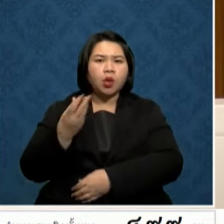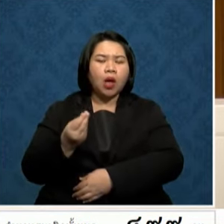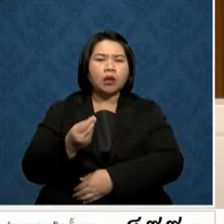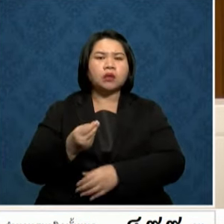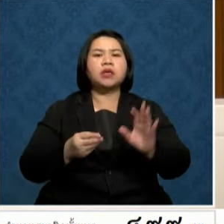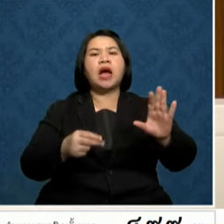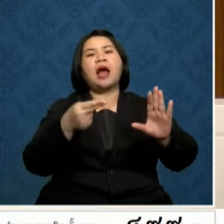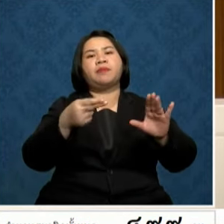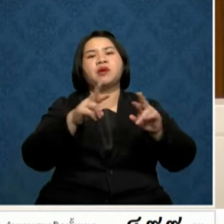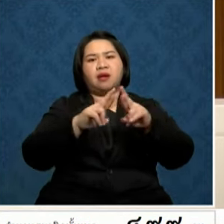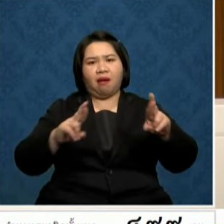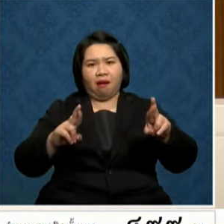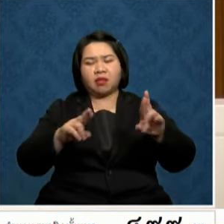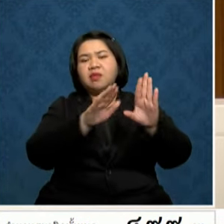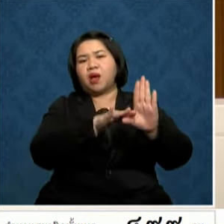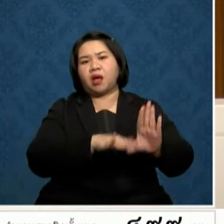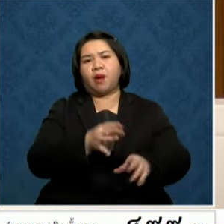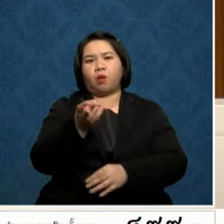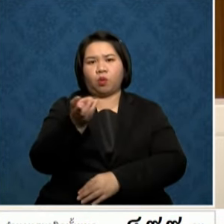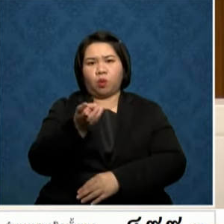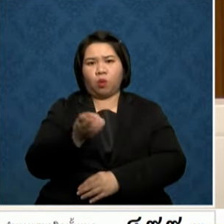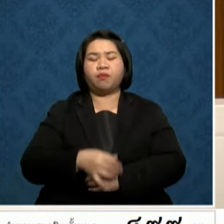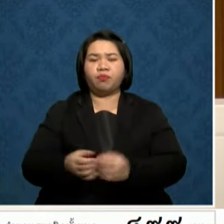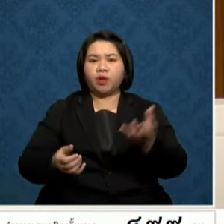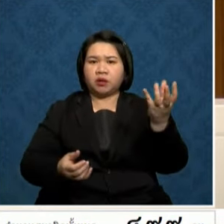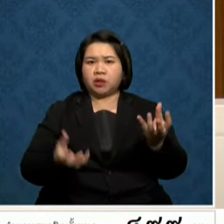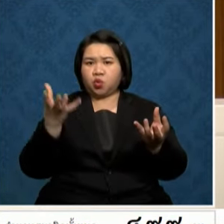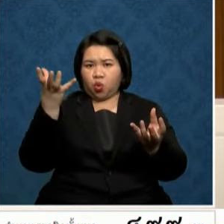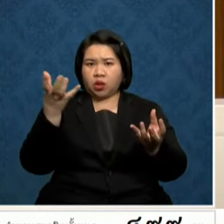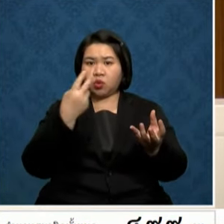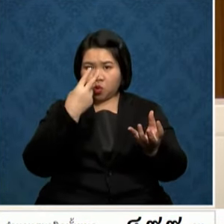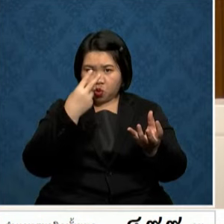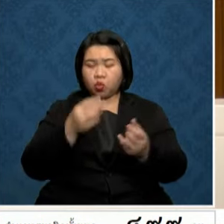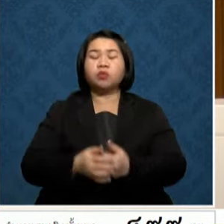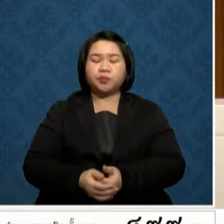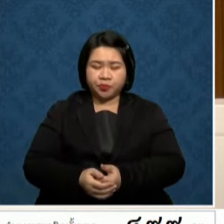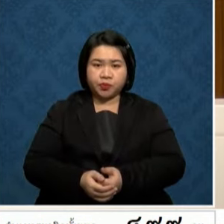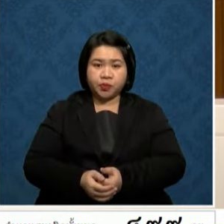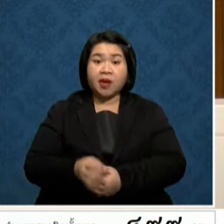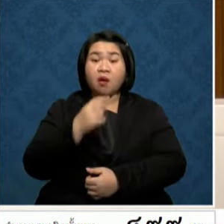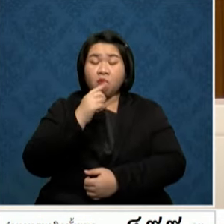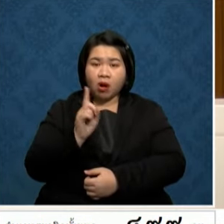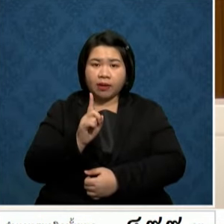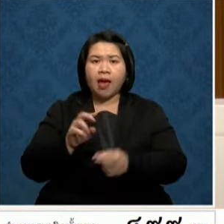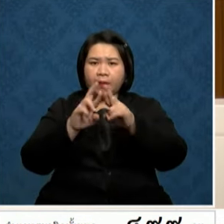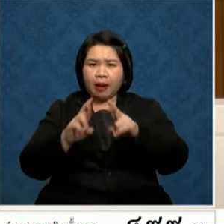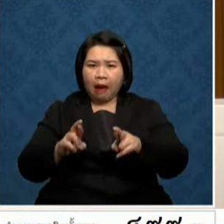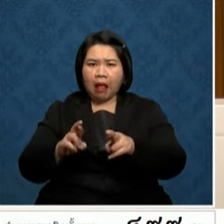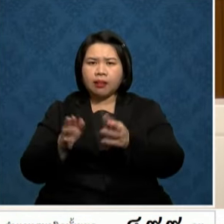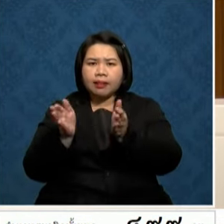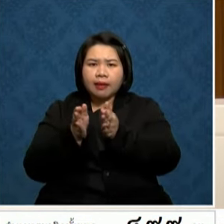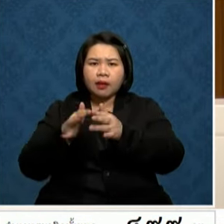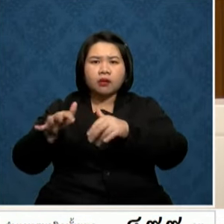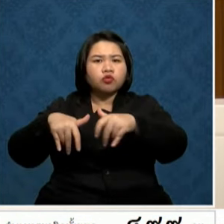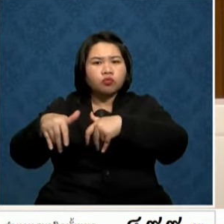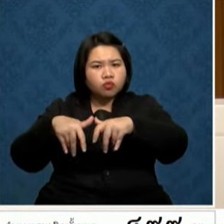000 ร้านค้าครัที่น่าจะเข้ารวมนะครับเพราฉะนั้นสัวนจำนวนเี่อย่แรกเลยนะครับส่นมากจะเป็รานขนาดเล็เป็นร้านของประ